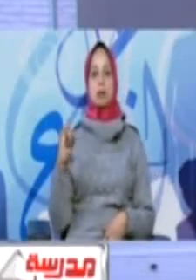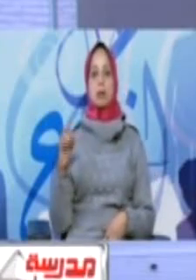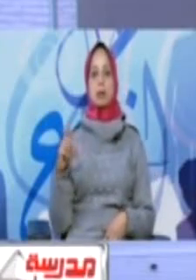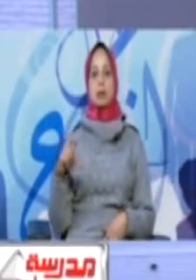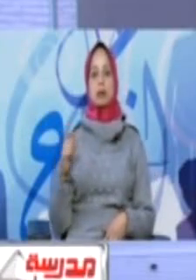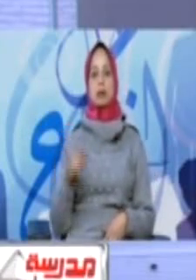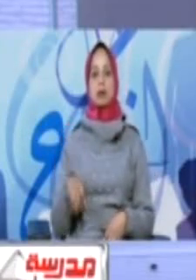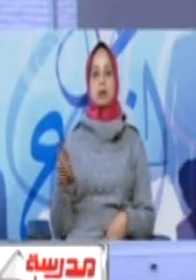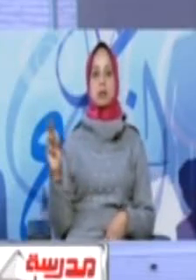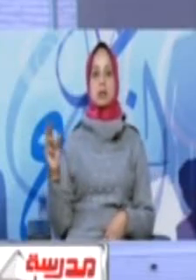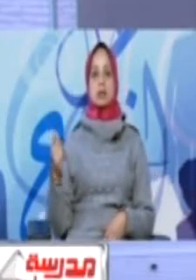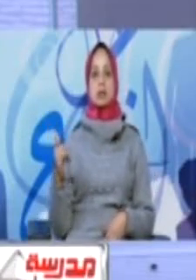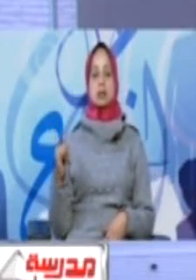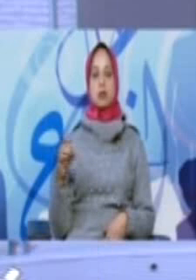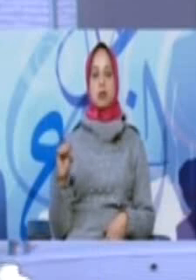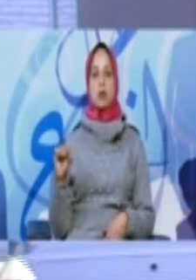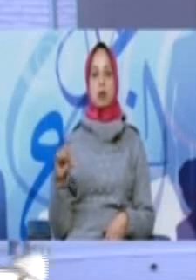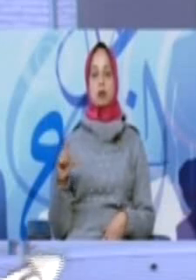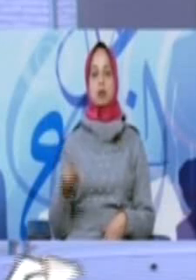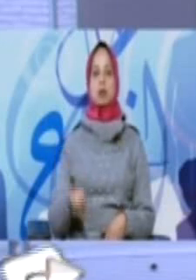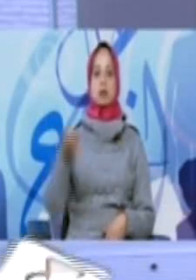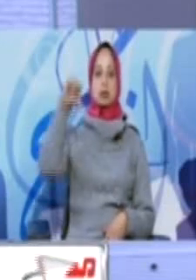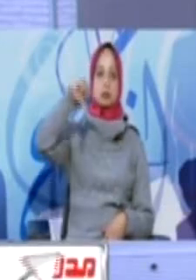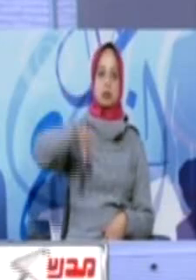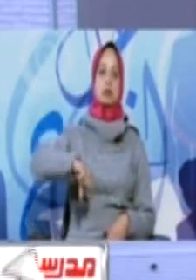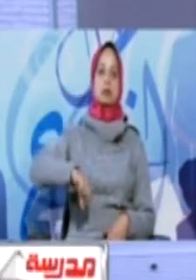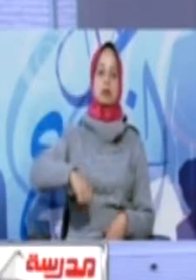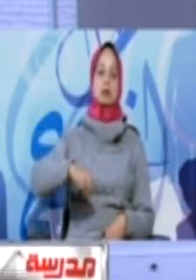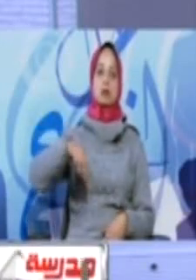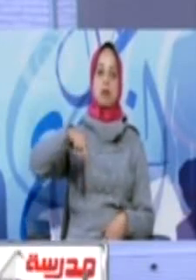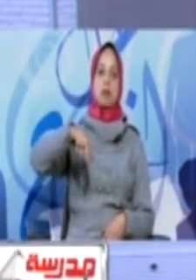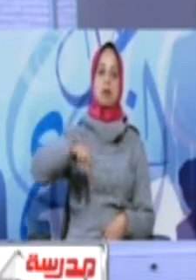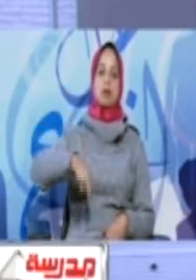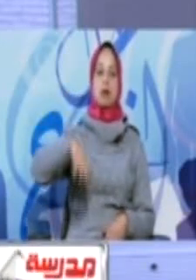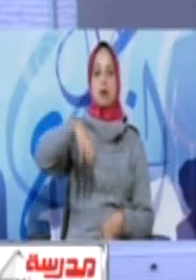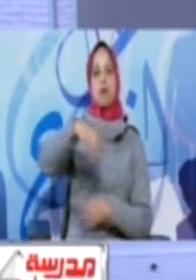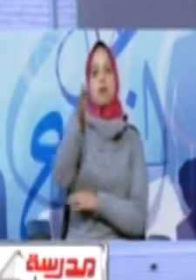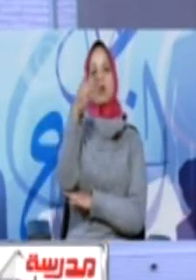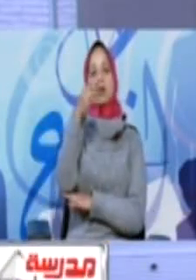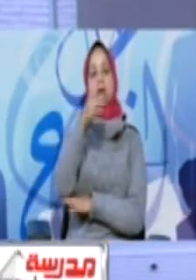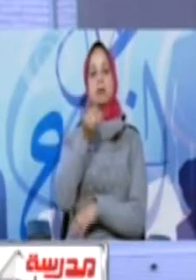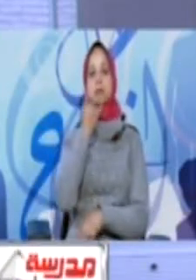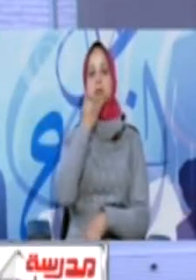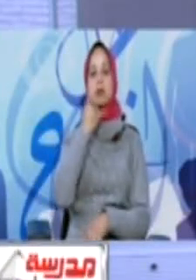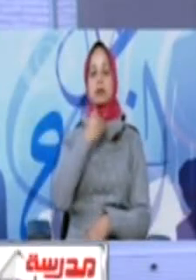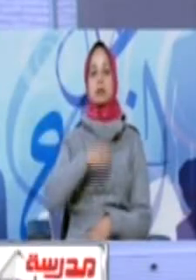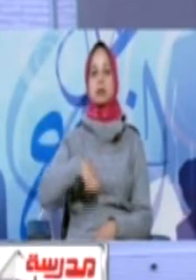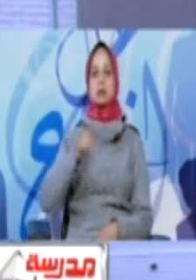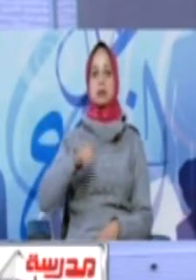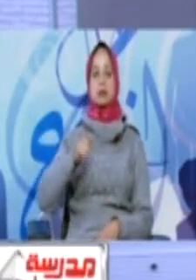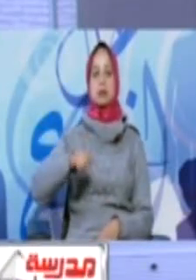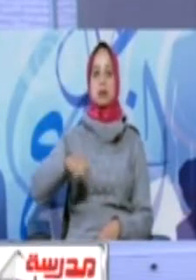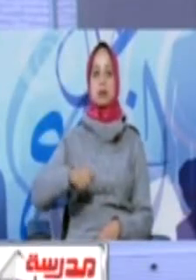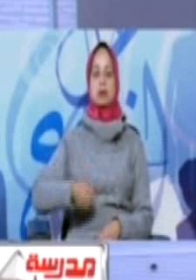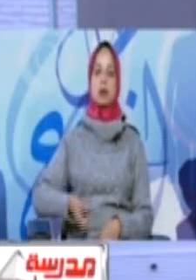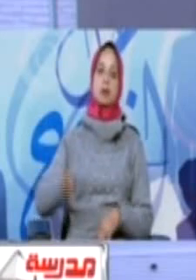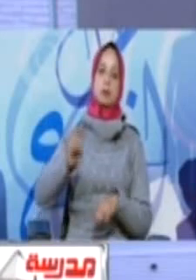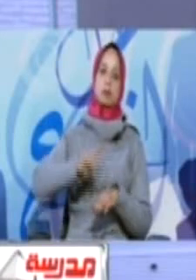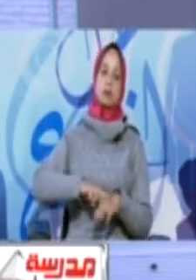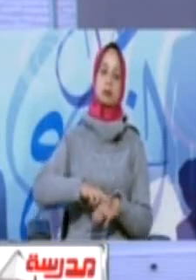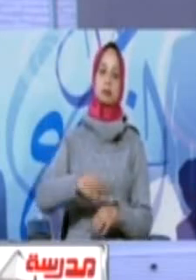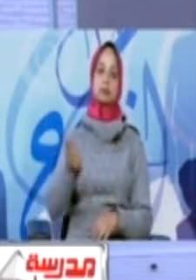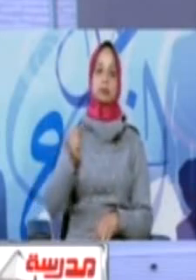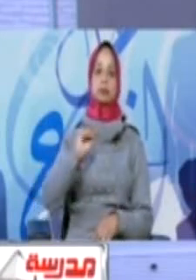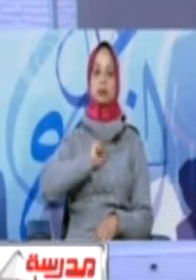هنا بنسميها انتكاس الحركة الوطنية وغياب الديمقراطية بعد مقتل السير لستاك،